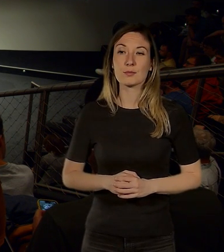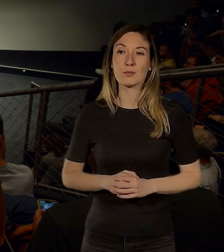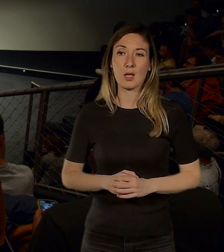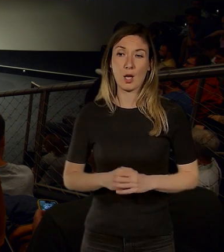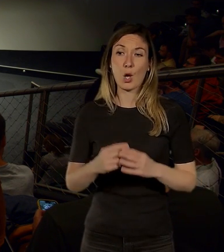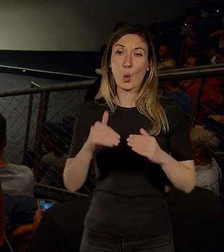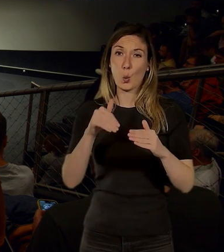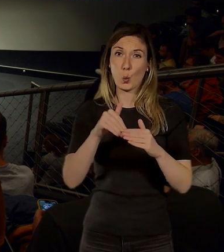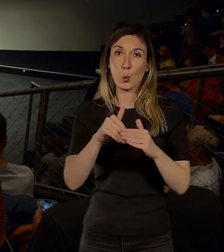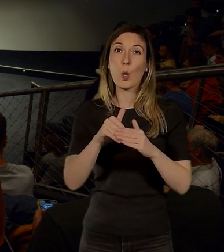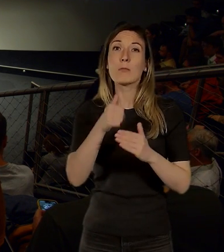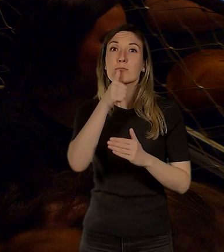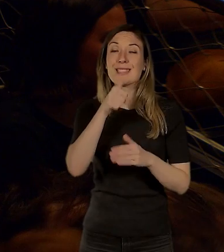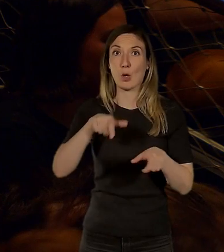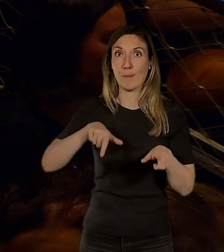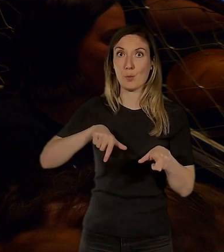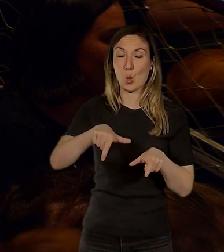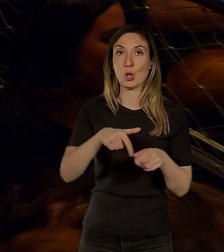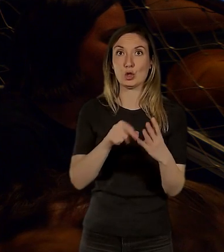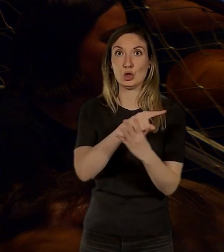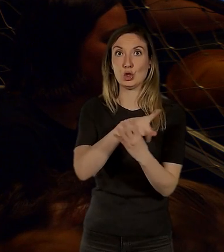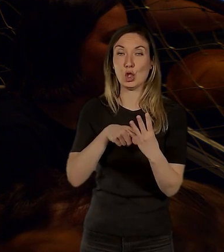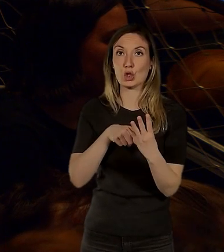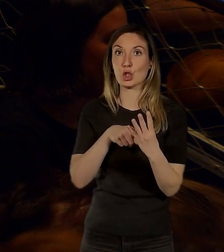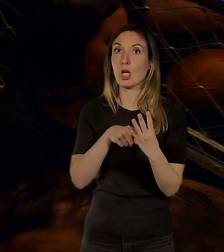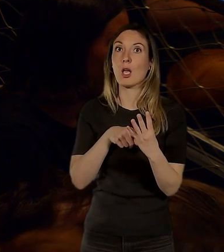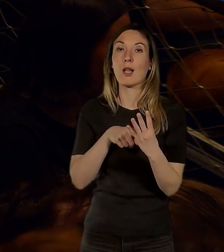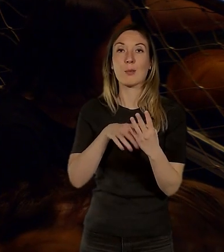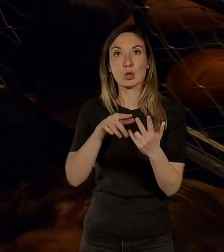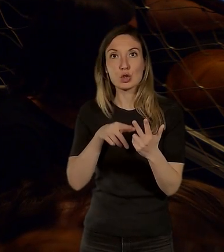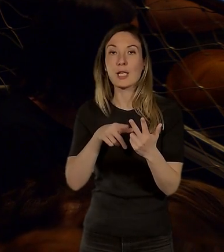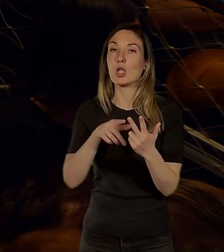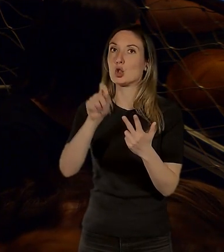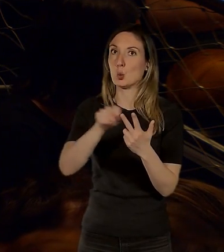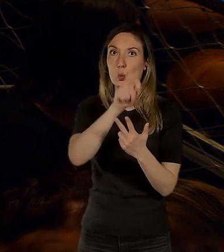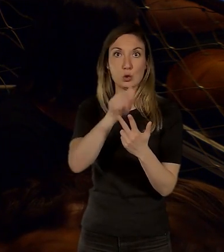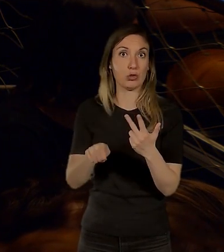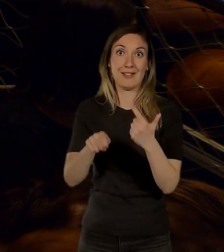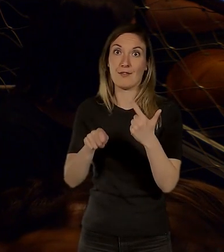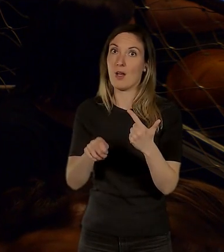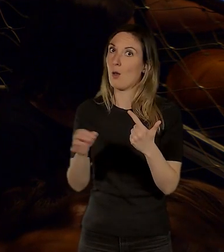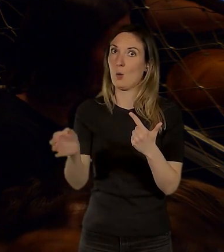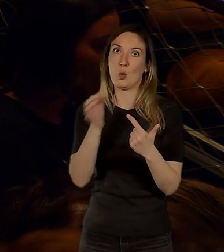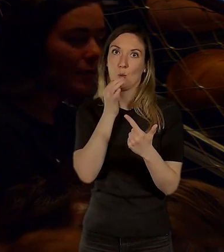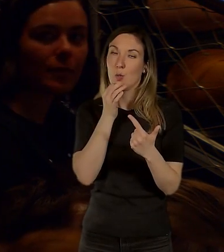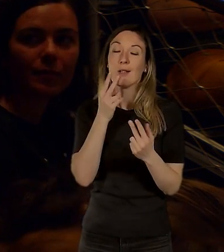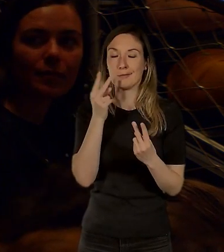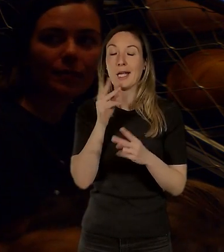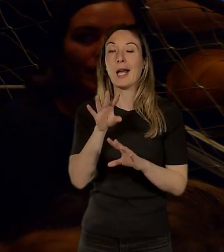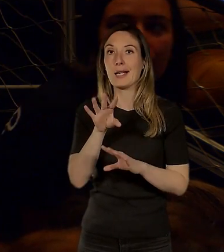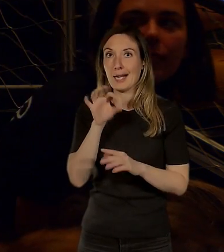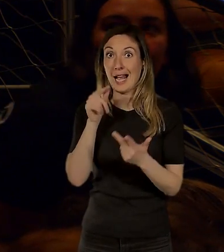zrušení jednoho pruhu, že by zůstaly jenom 2. Samozřejmě chápu, že zrušení jednoho jízdního pruhu se musí vázat s výrazným